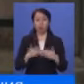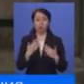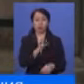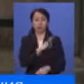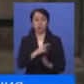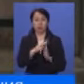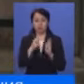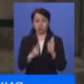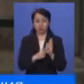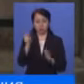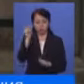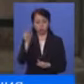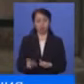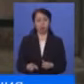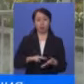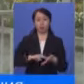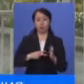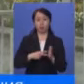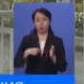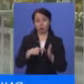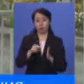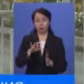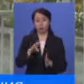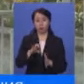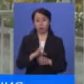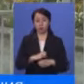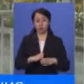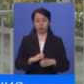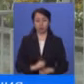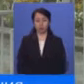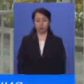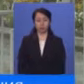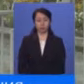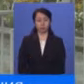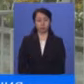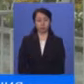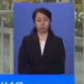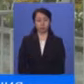использование 17 ученикам. В том числе планируется покупка роутеров и модемов. Тамерлан Тлеубаев, Самат Исенгалиев, служба новостей.